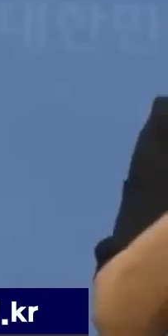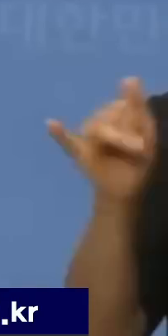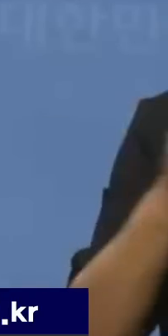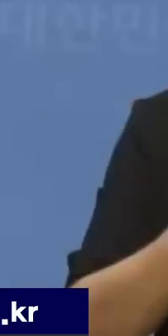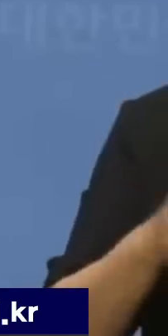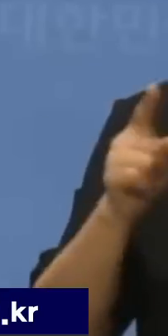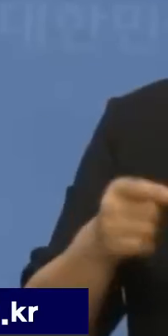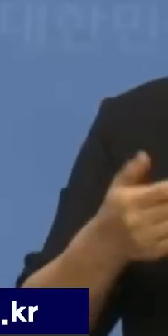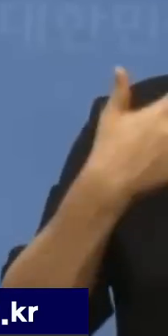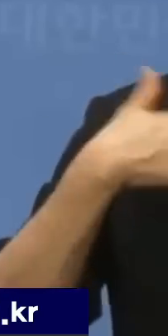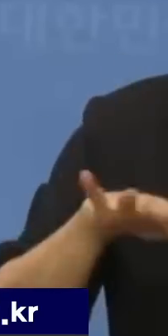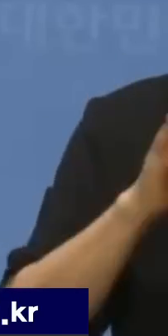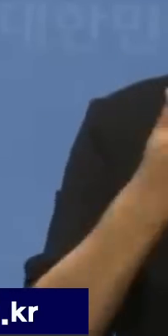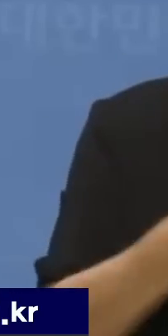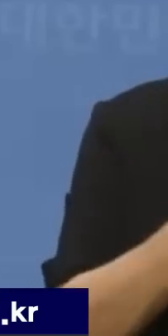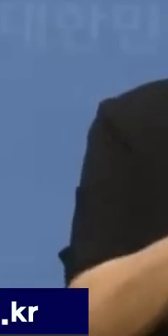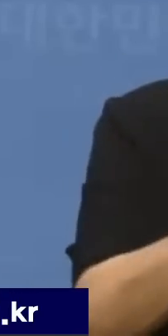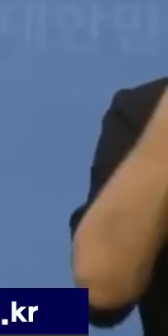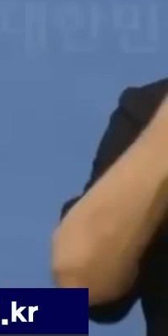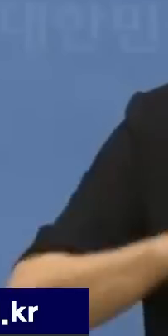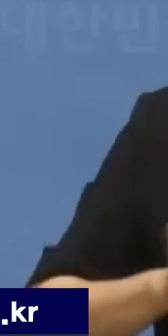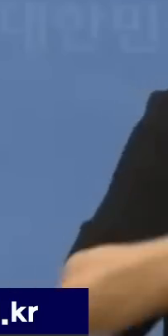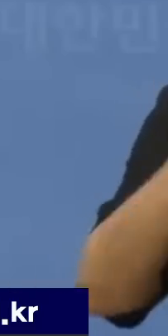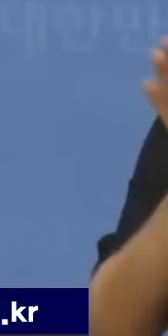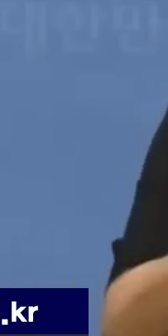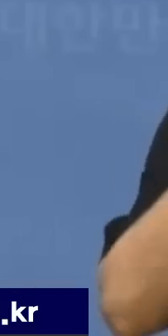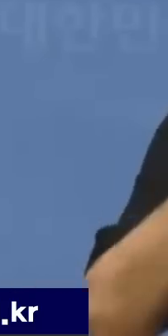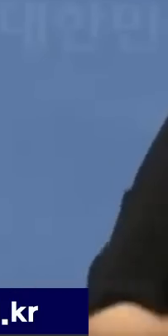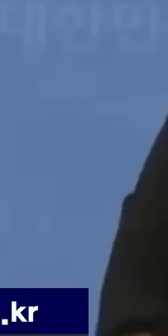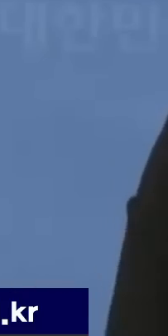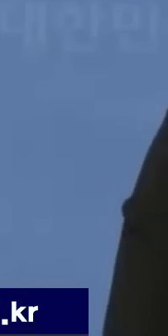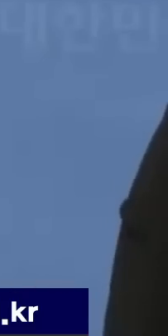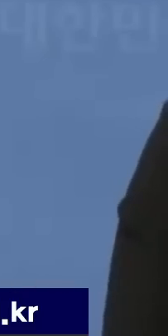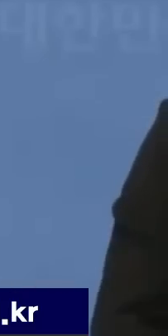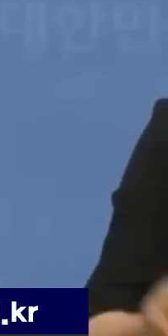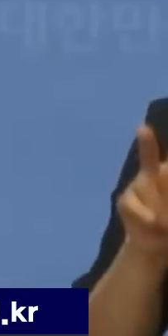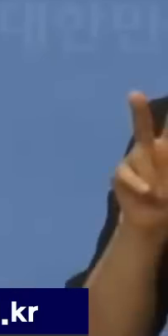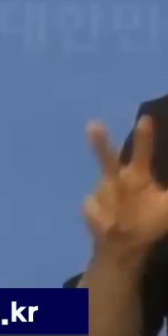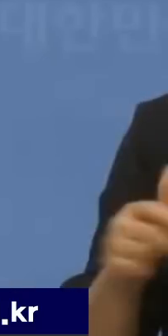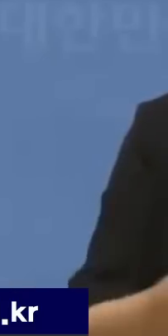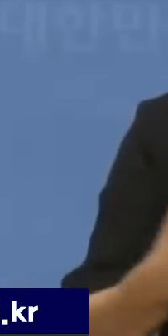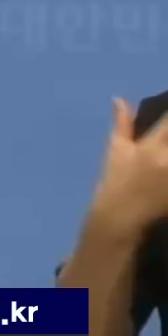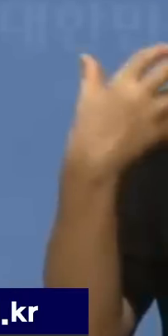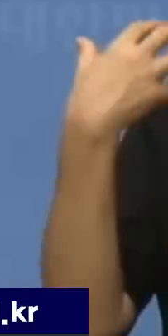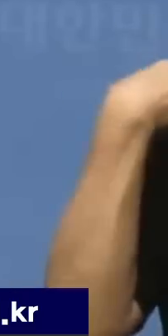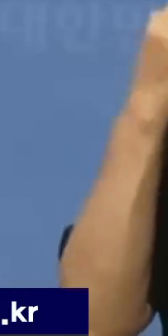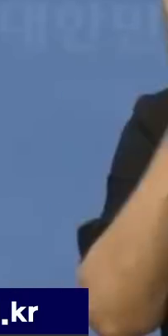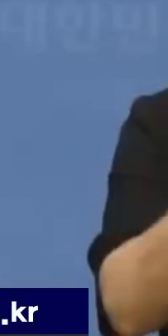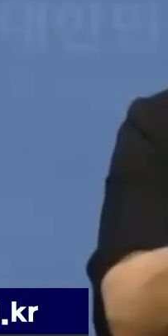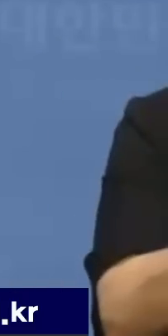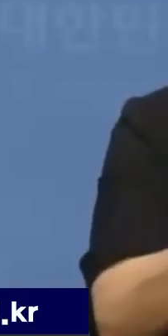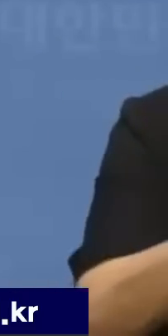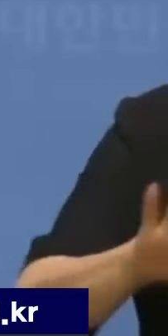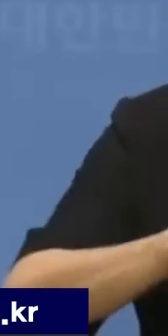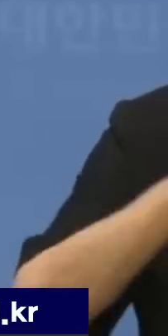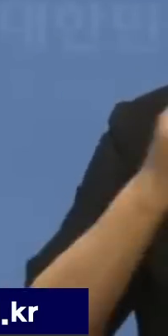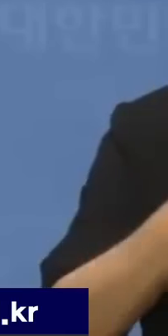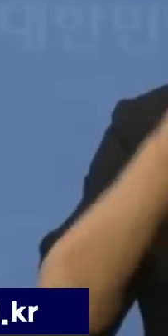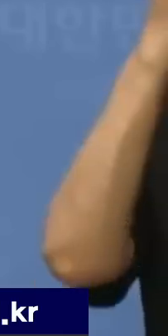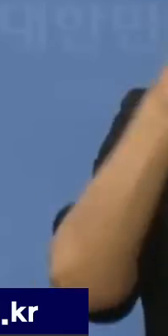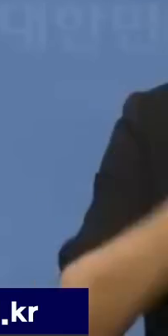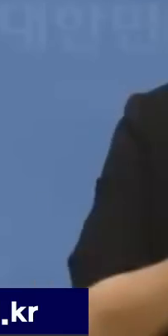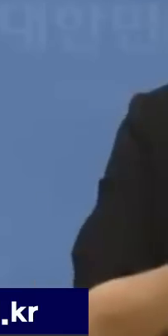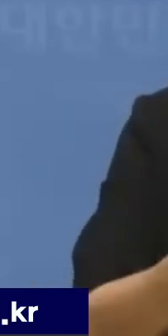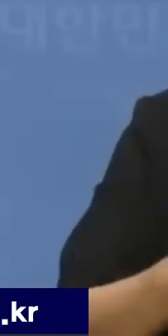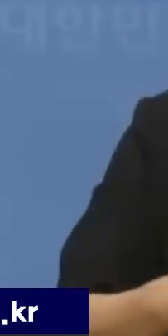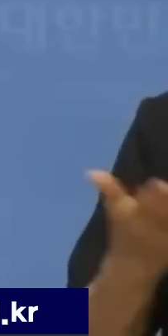에너지 취약계층 지원하는 것이 더 효율적이고 경제에 도움됩니다 이제 책임 떠넘기기 남탓 그만하고